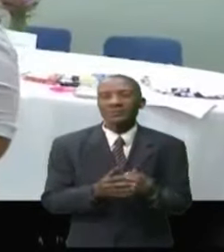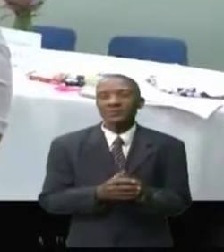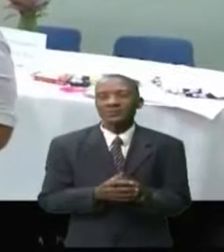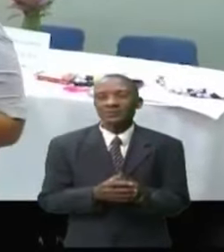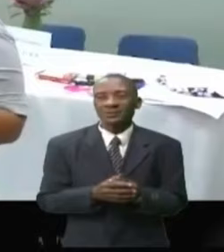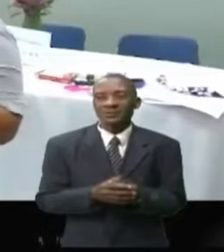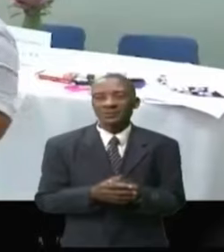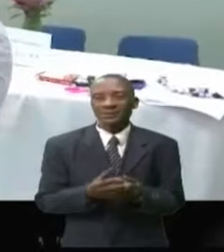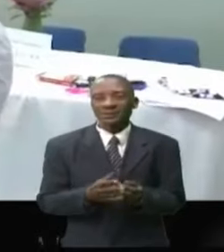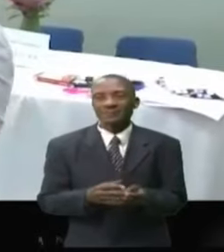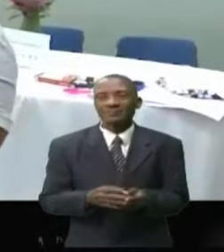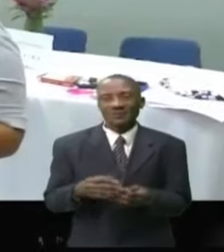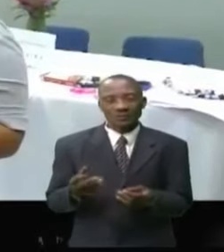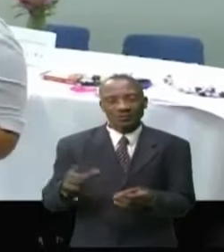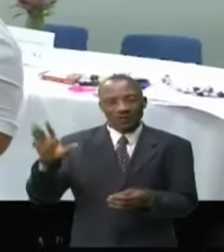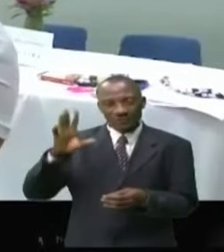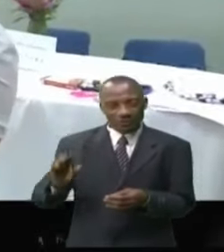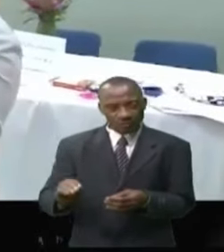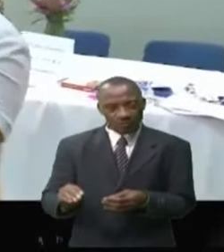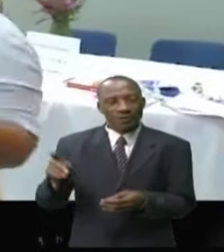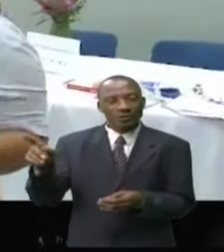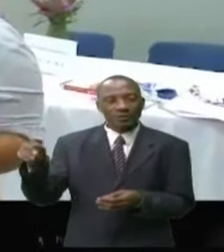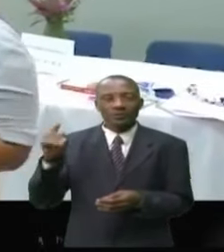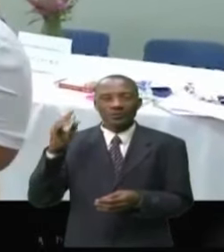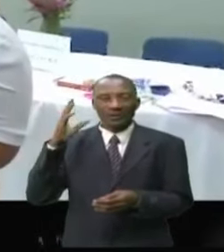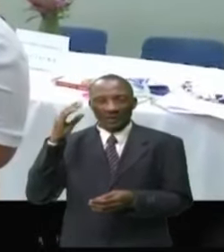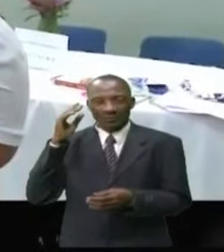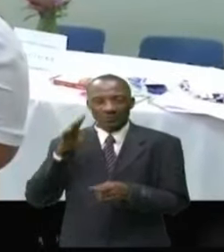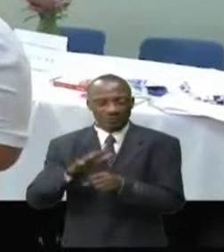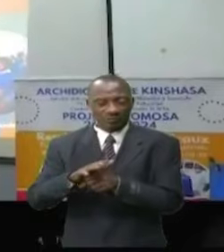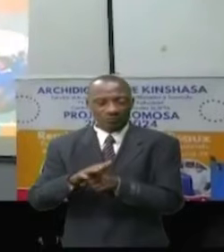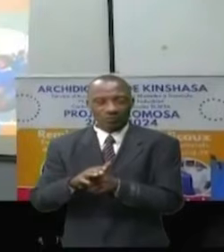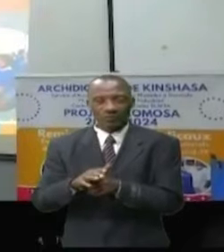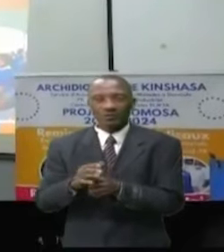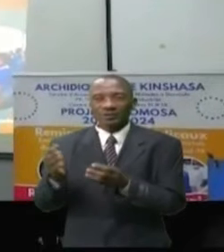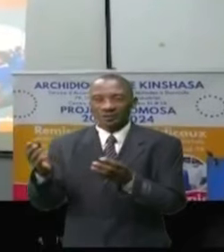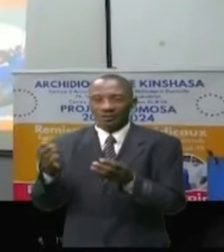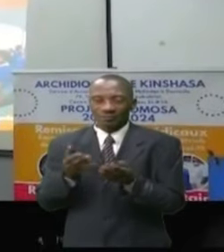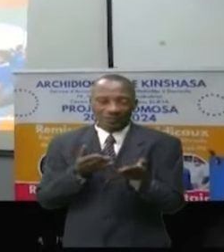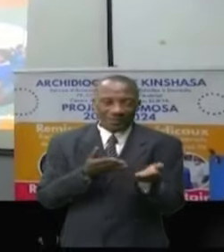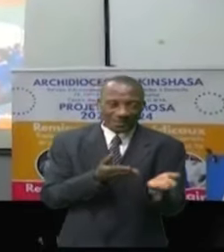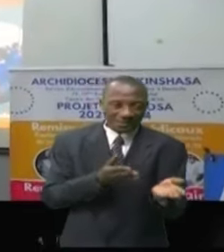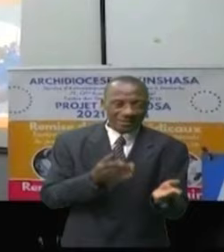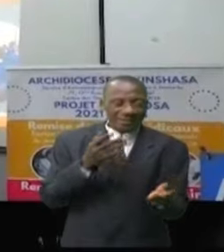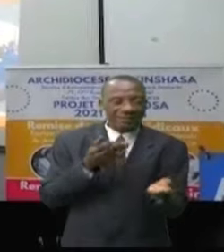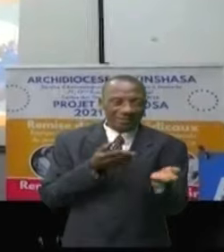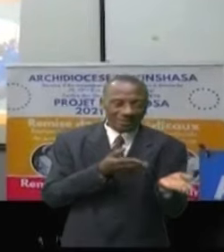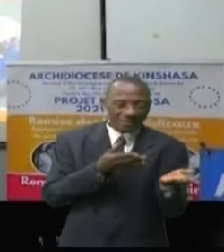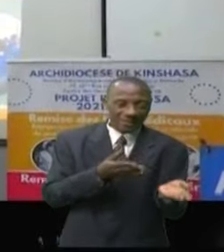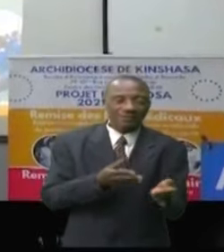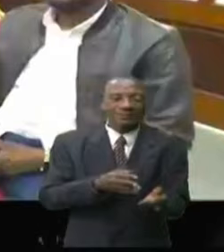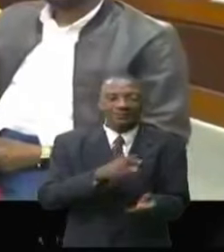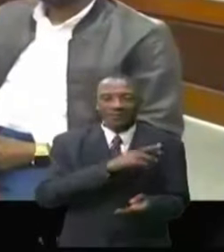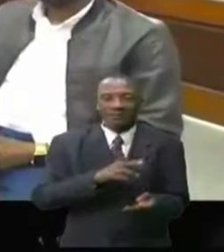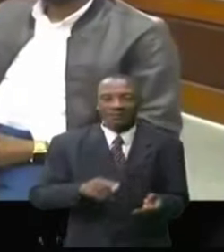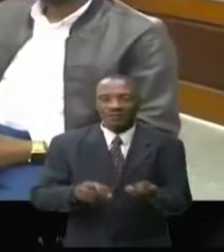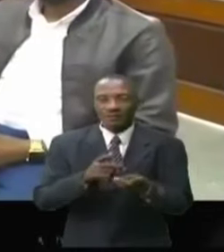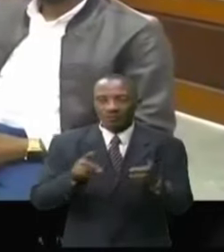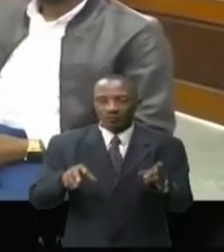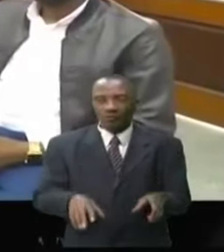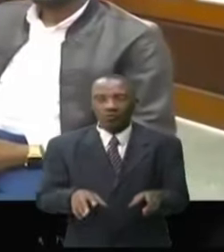connaissances sur les causes à effet et savoir comment assurer la protection de droits des personnes handicapées Patrick